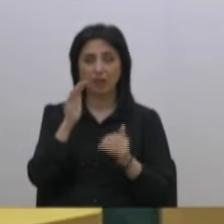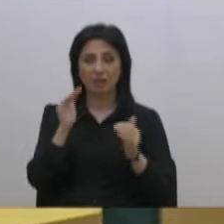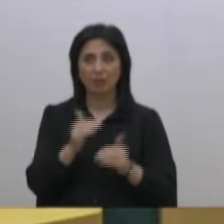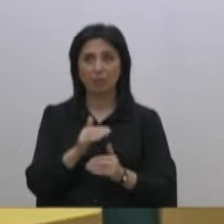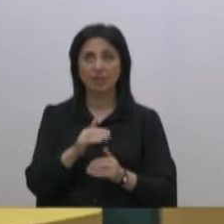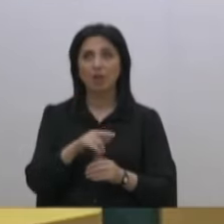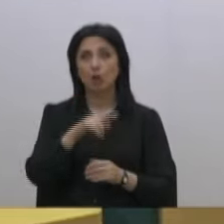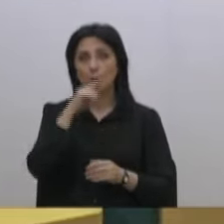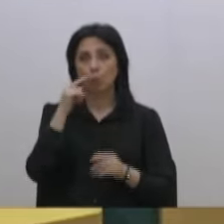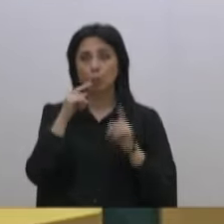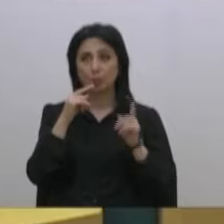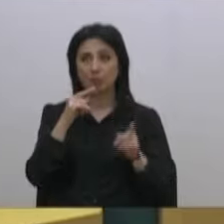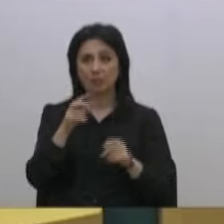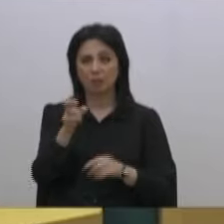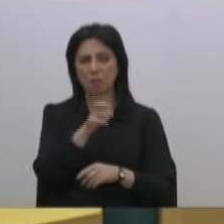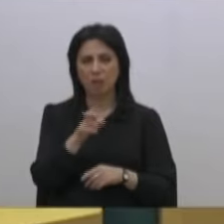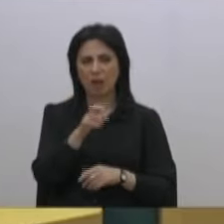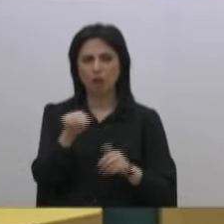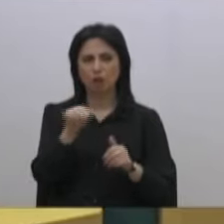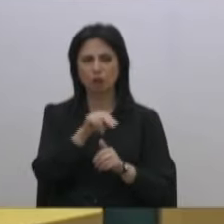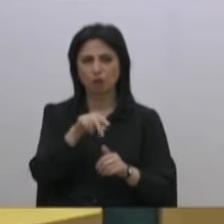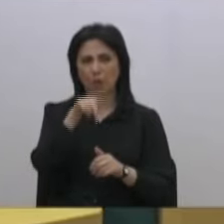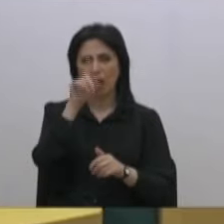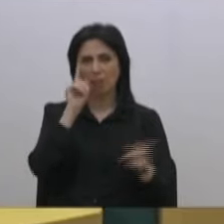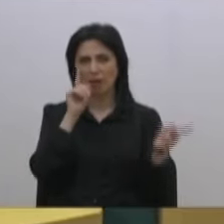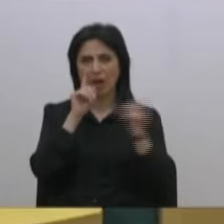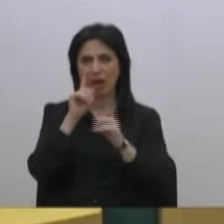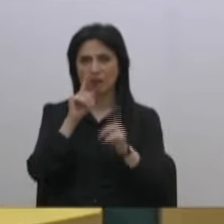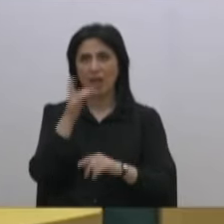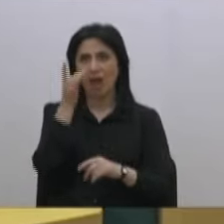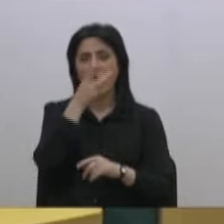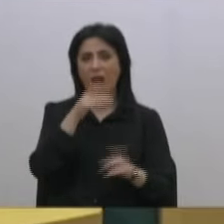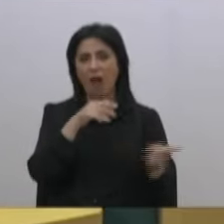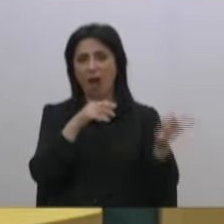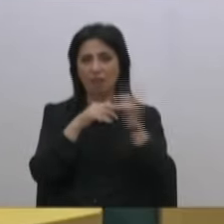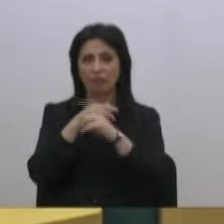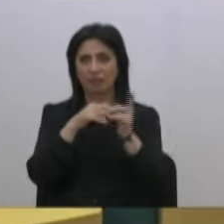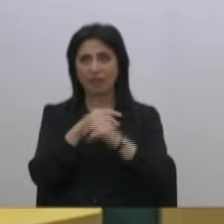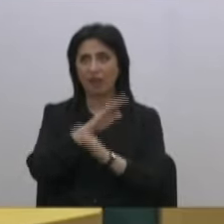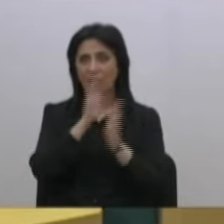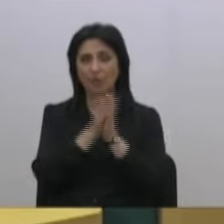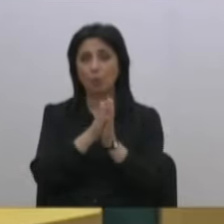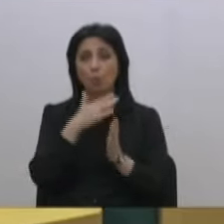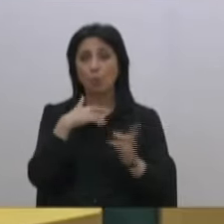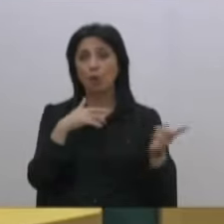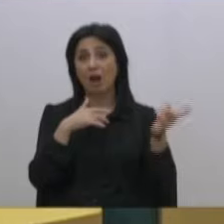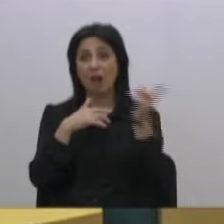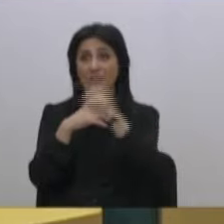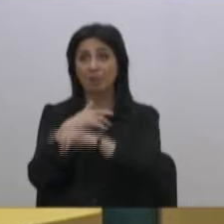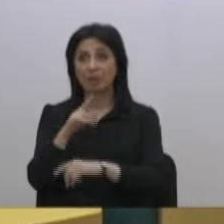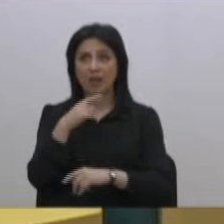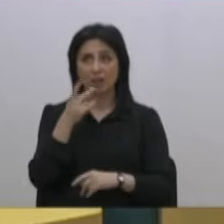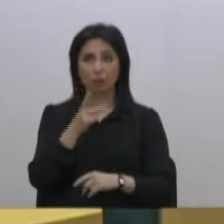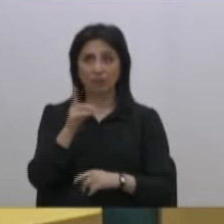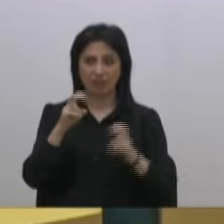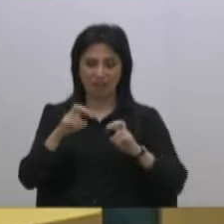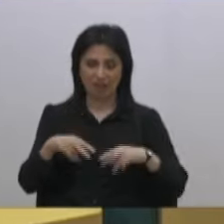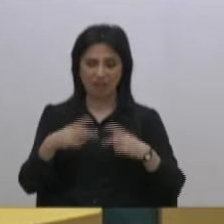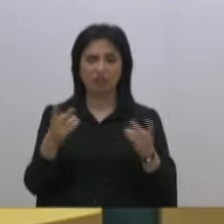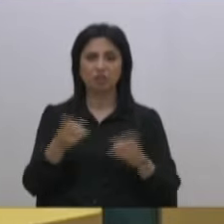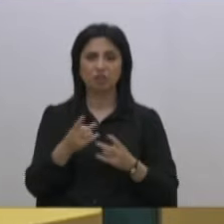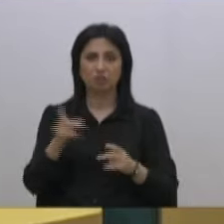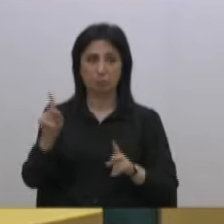ვიდრე რუსეთის, ბელორუსის, სომხეთის, აზერბაიჯანის და აფრიკის ქვეყნების აბსოლუტური უმრავლესობაზე, რა თქმა უნდა, ამას გადახედვა